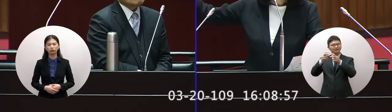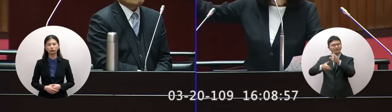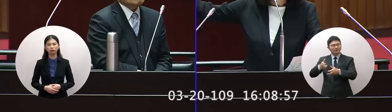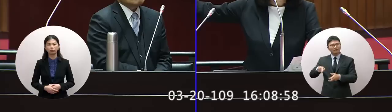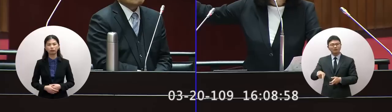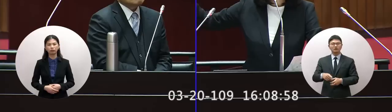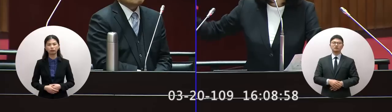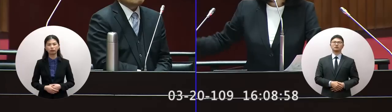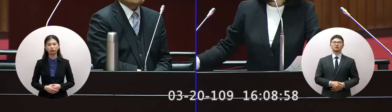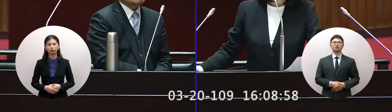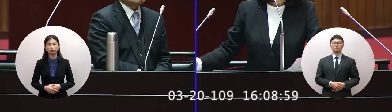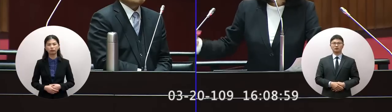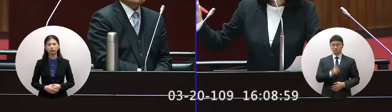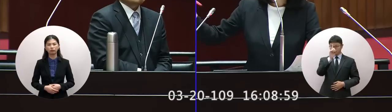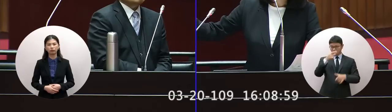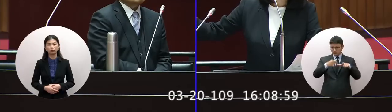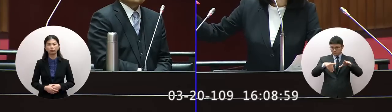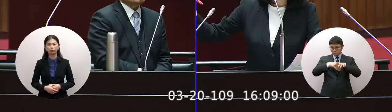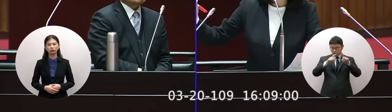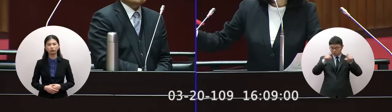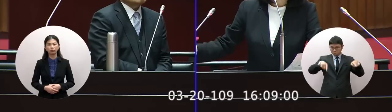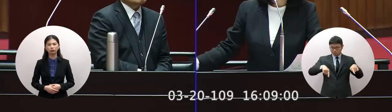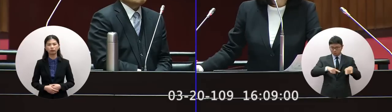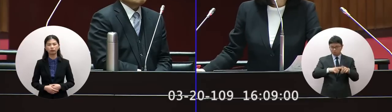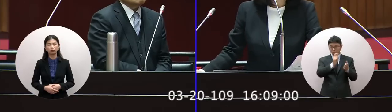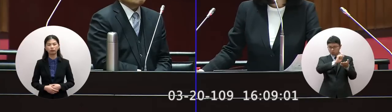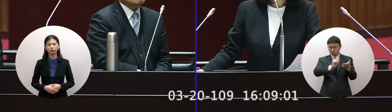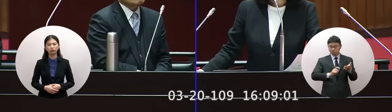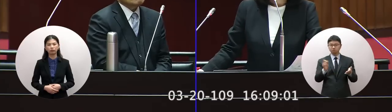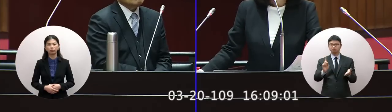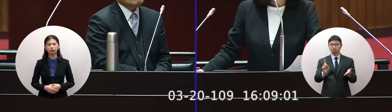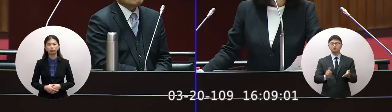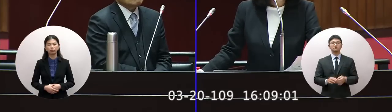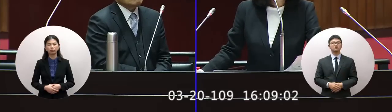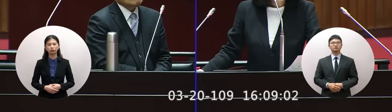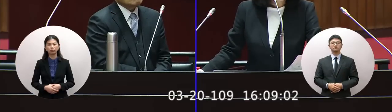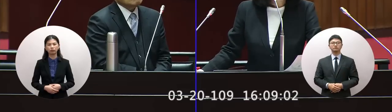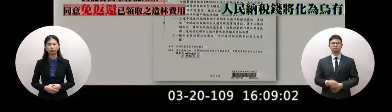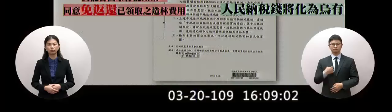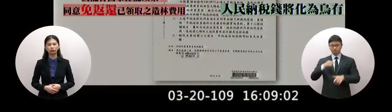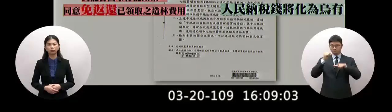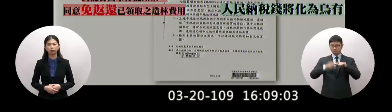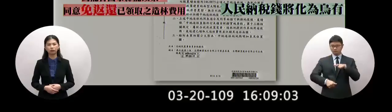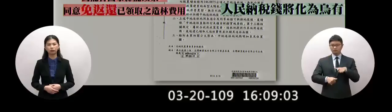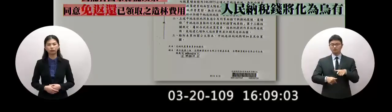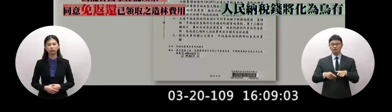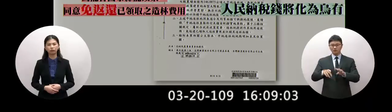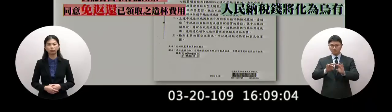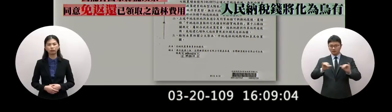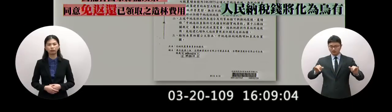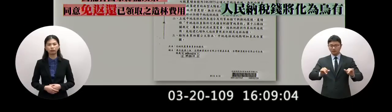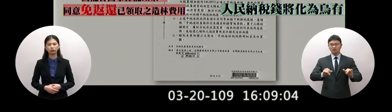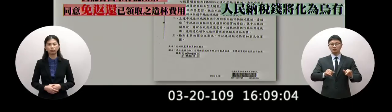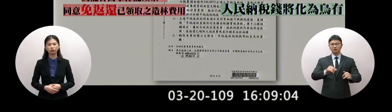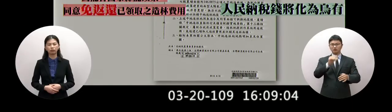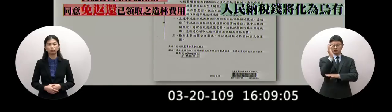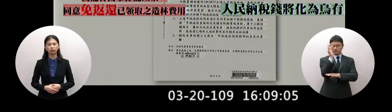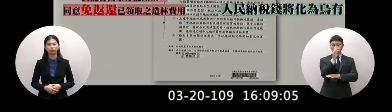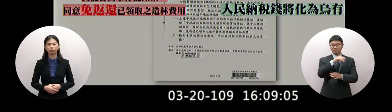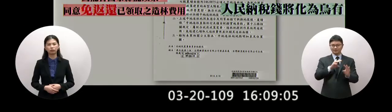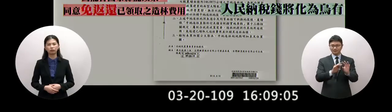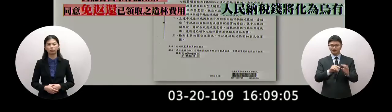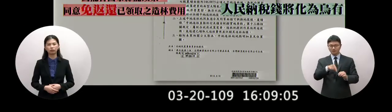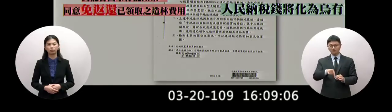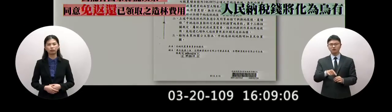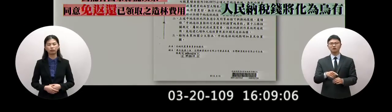看，一纸公文，这个公文上面写了什么呢？本公司平地造林地，为了要